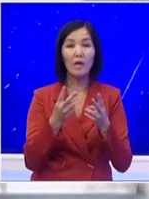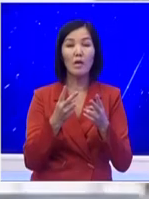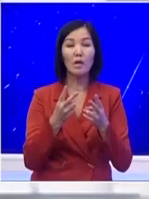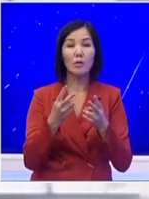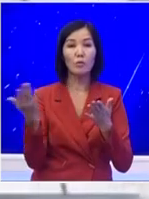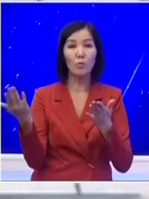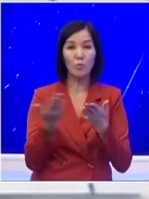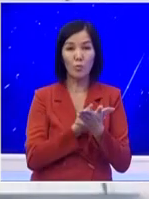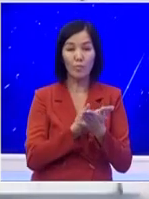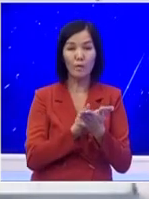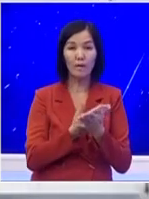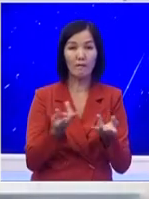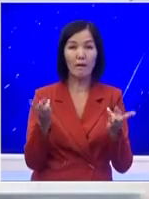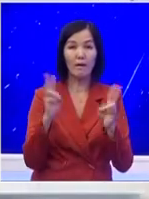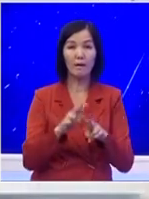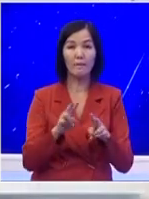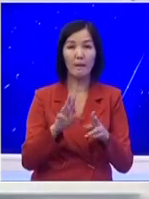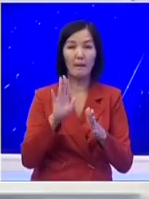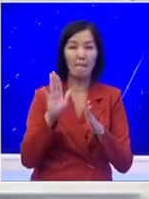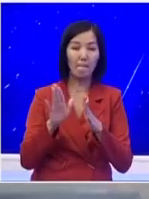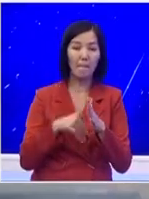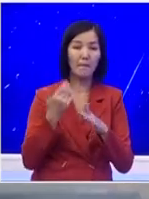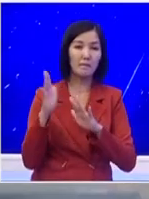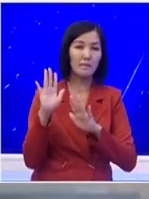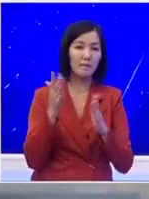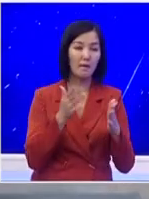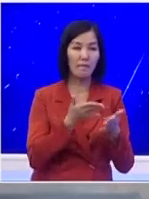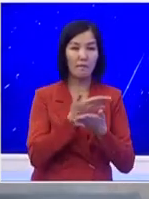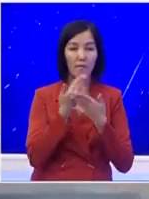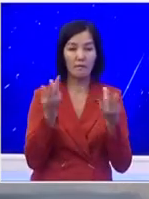то мегаполис останется без зеленых легких.